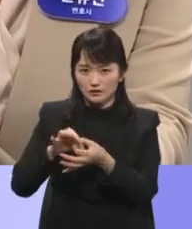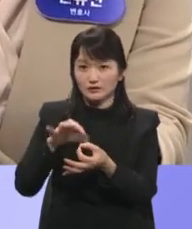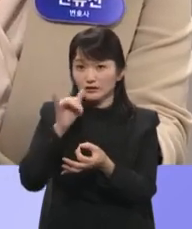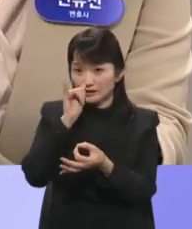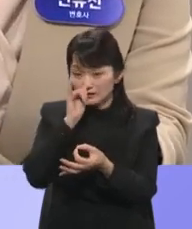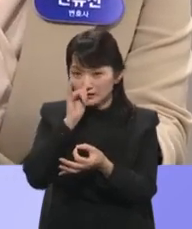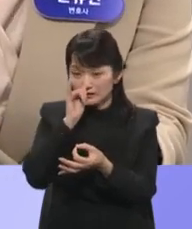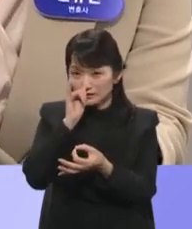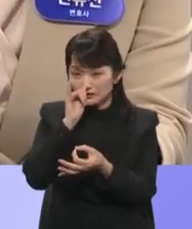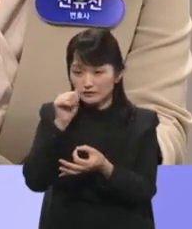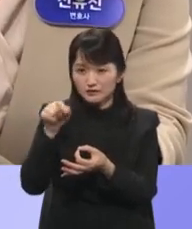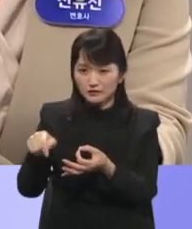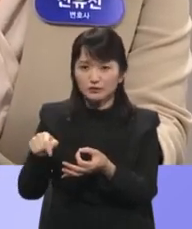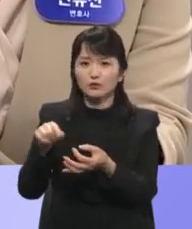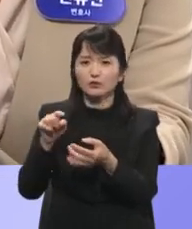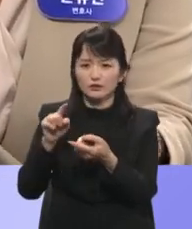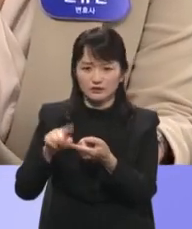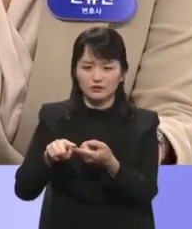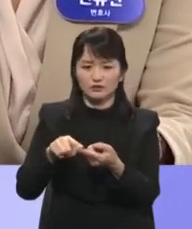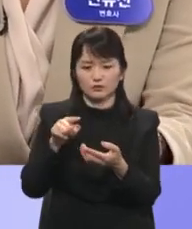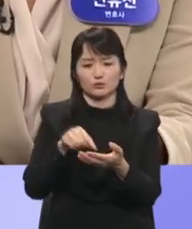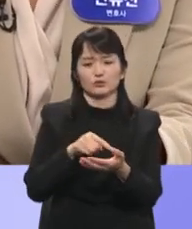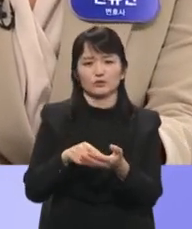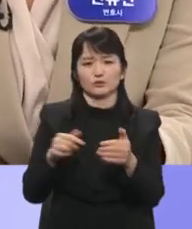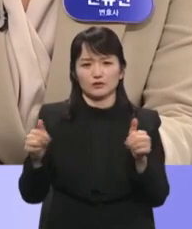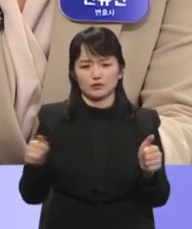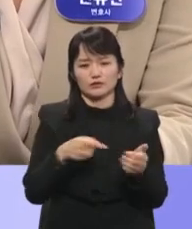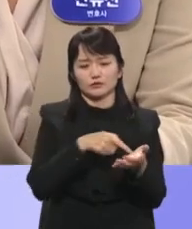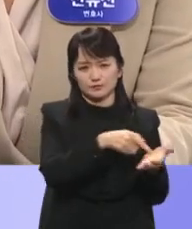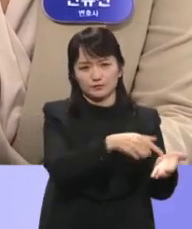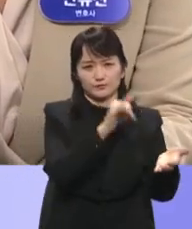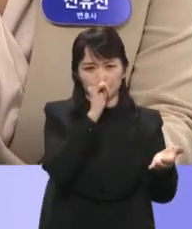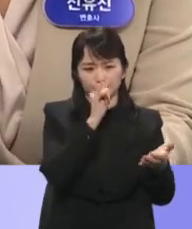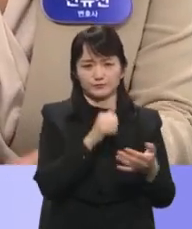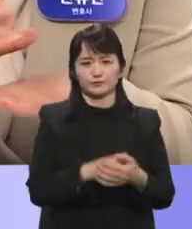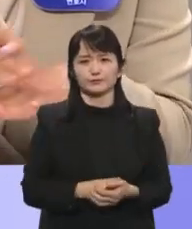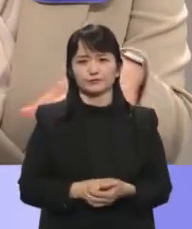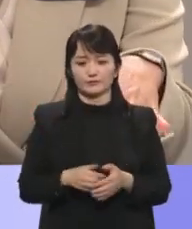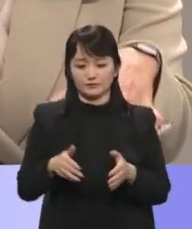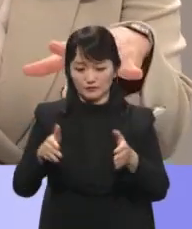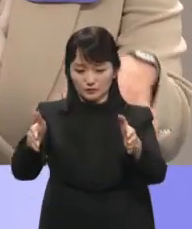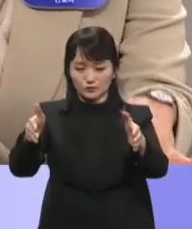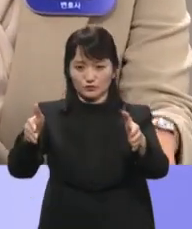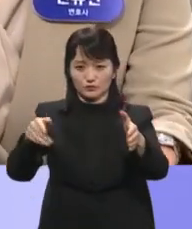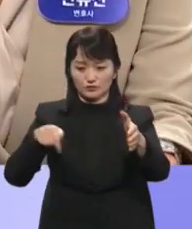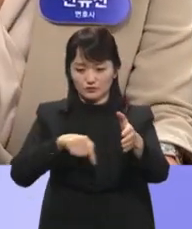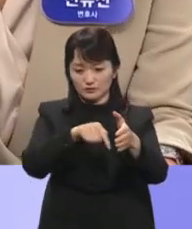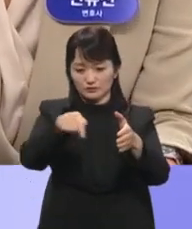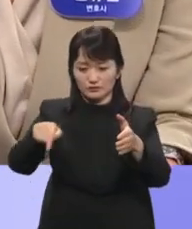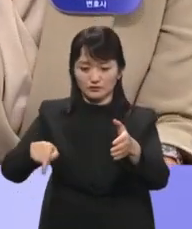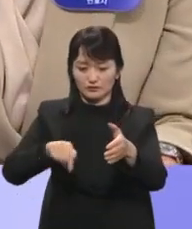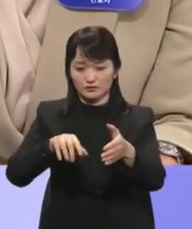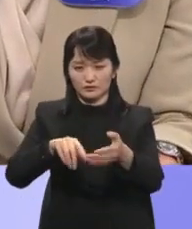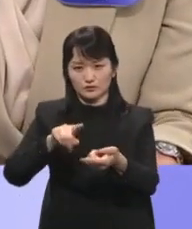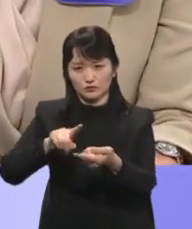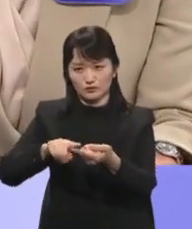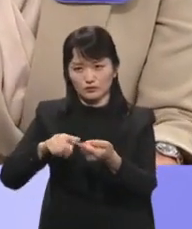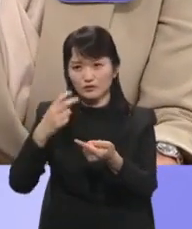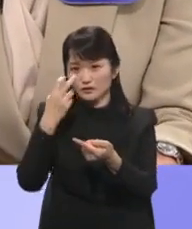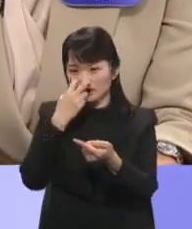인정되기 때문에 사실상이 소송에서는 어도 도로에 대한 유지 관리